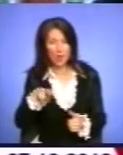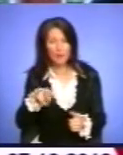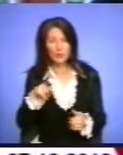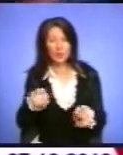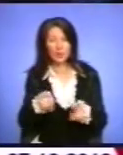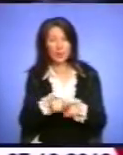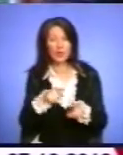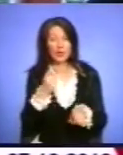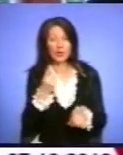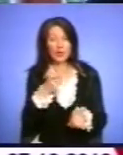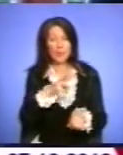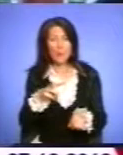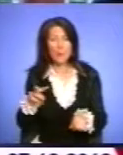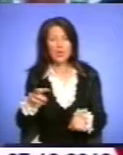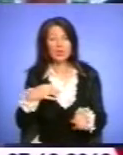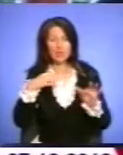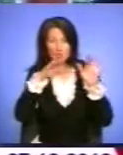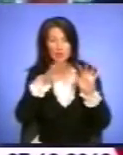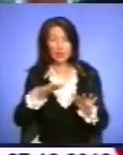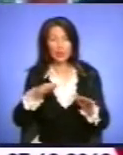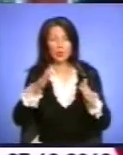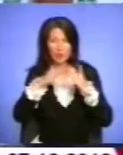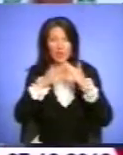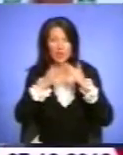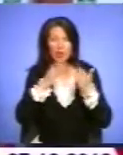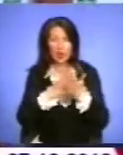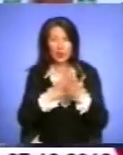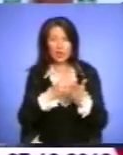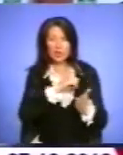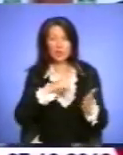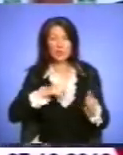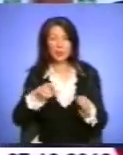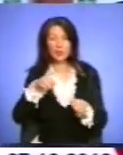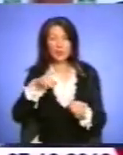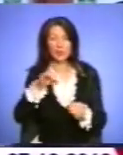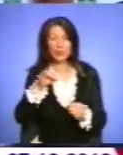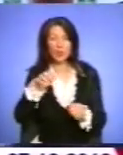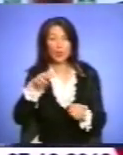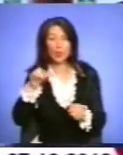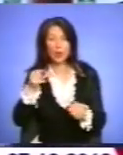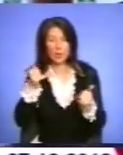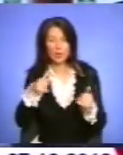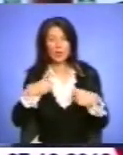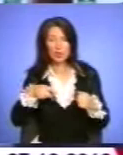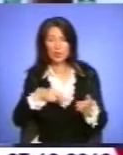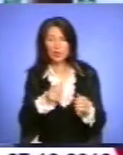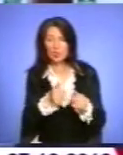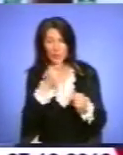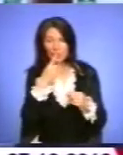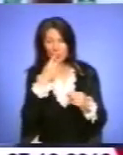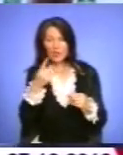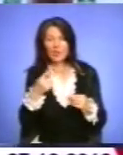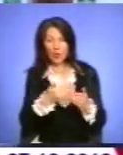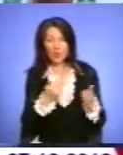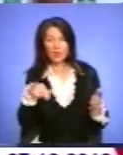з метр снігу висить за дахом, якраз над самим тротуаром. Я тепер стараюся йти подалі від даху. Подалі.